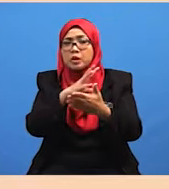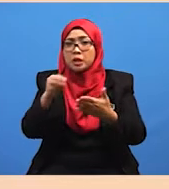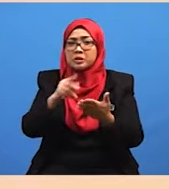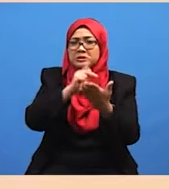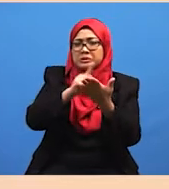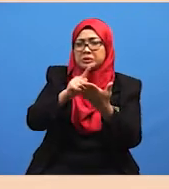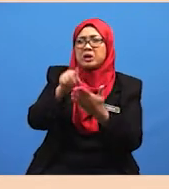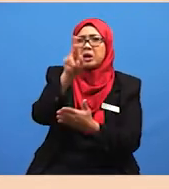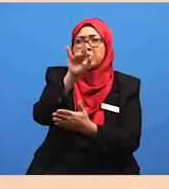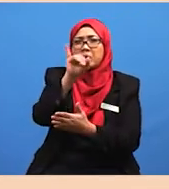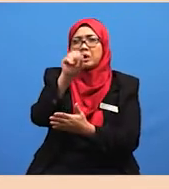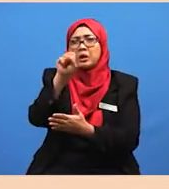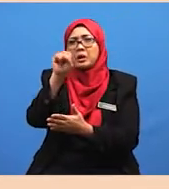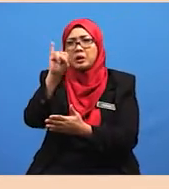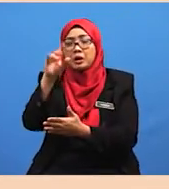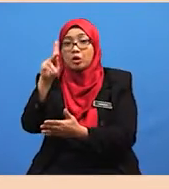risiko